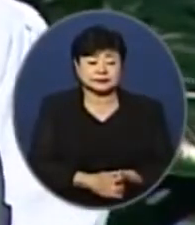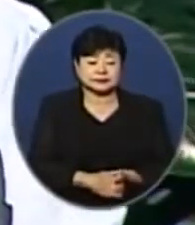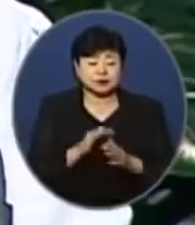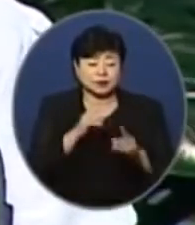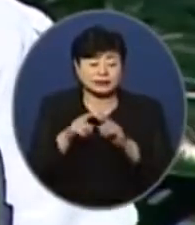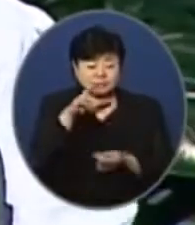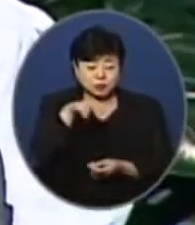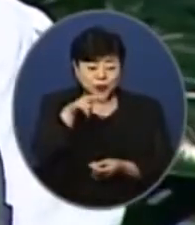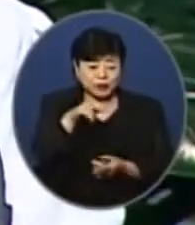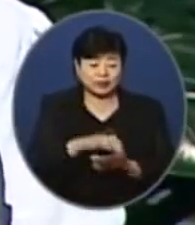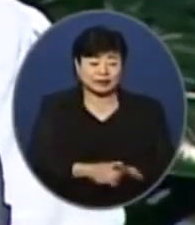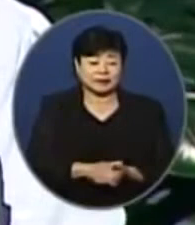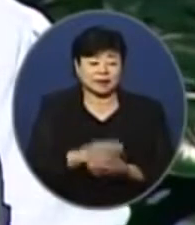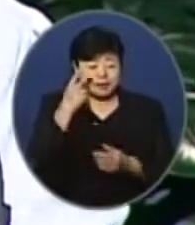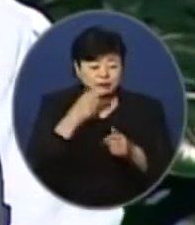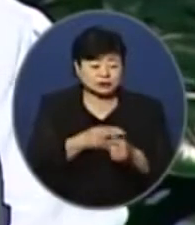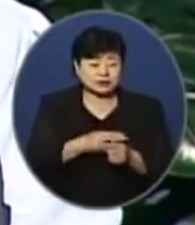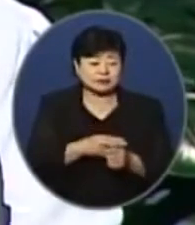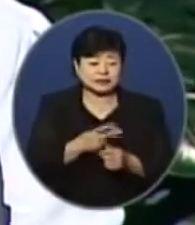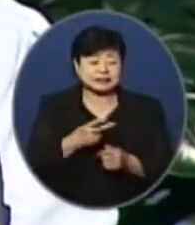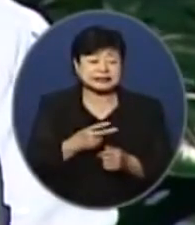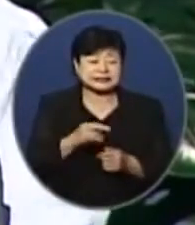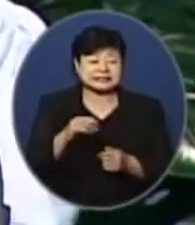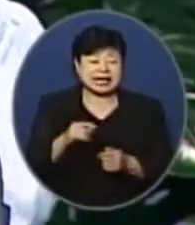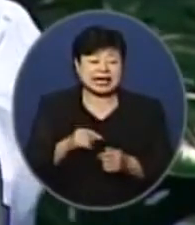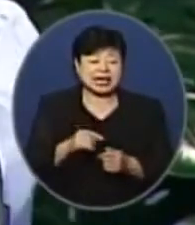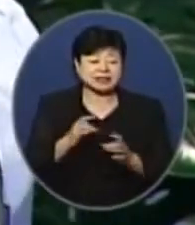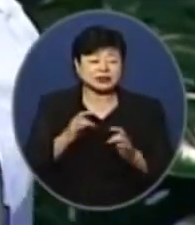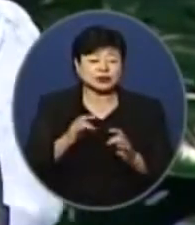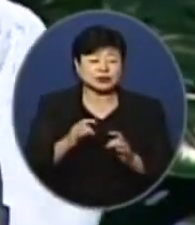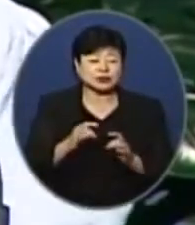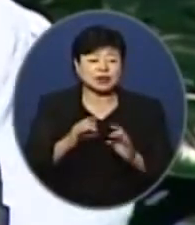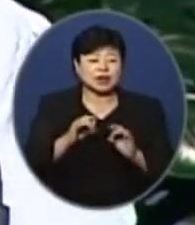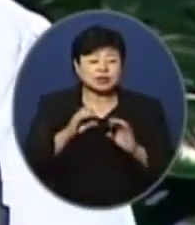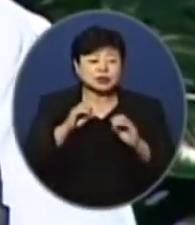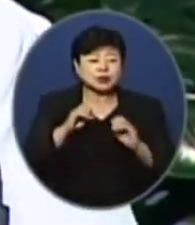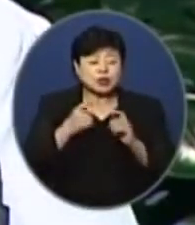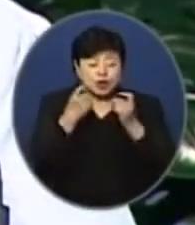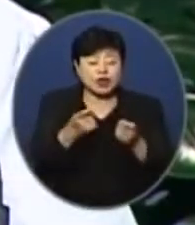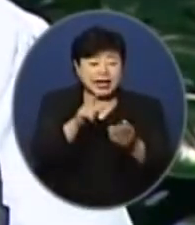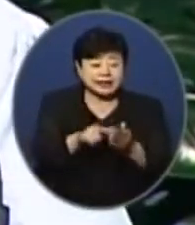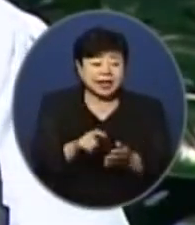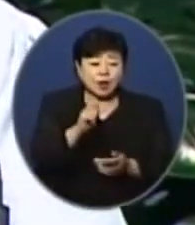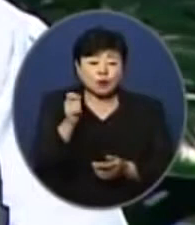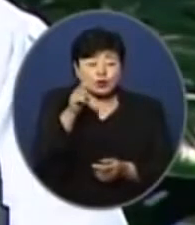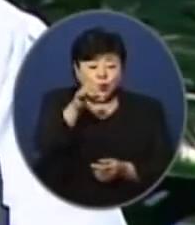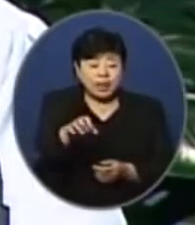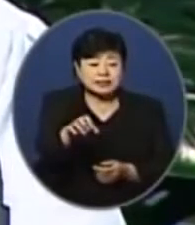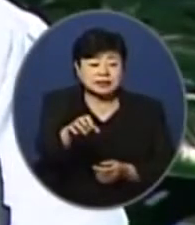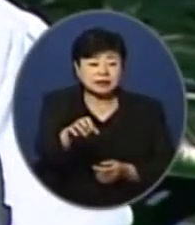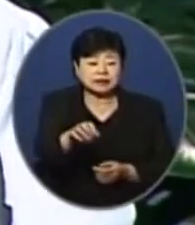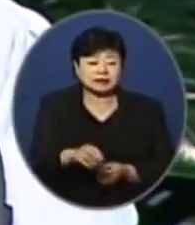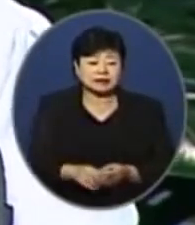오늘의 말씀은 사도 바울이 제2차 선교 여행 때 고린도에서 복음을 전할 때 일어났던 이야기입니다.